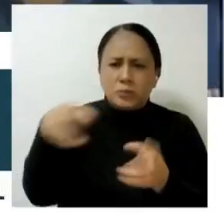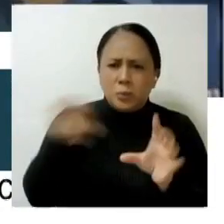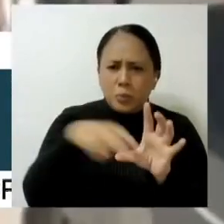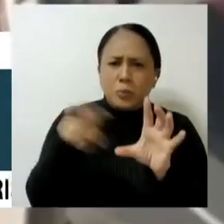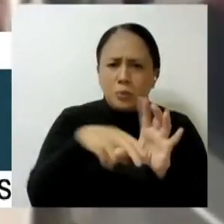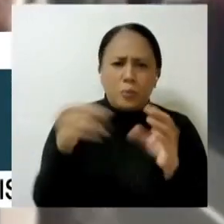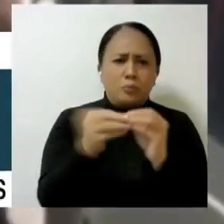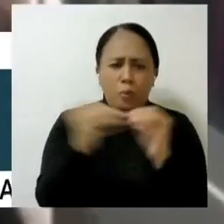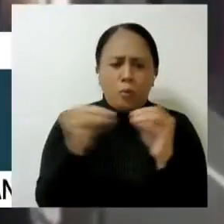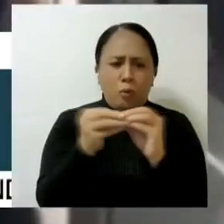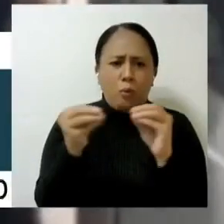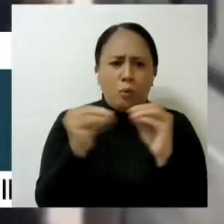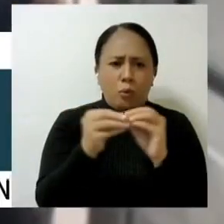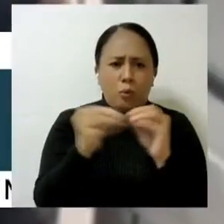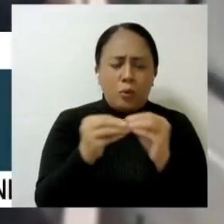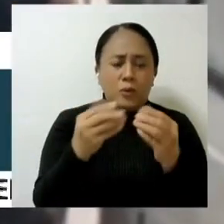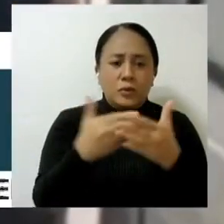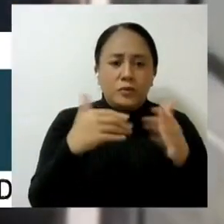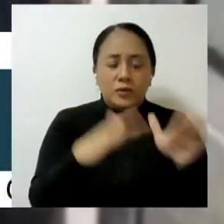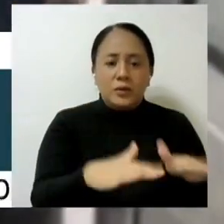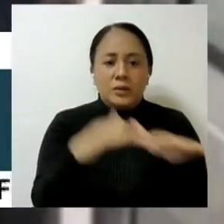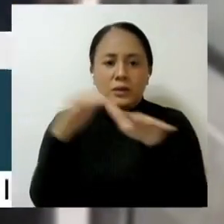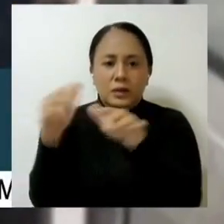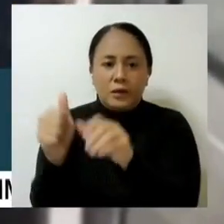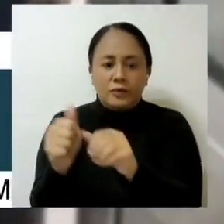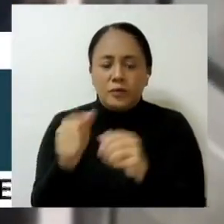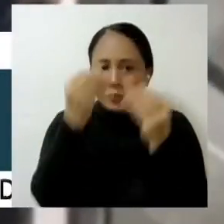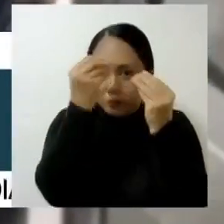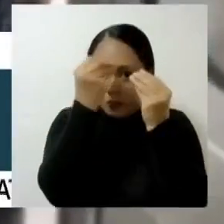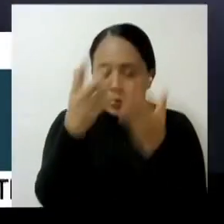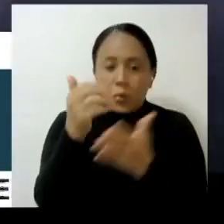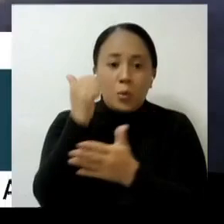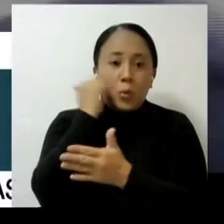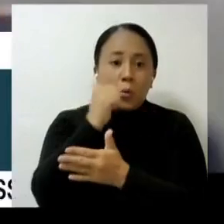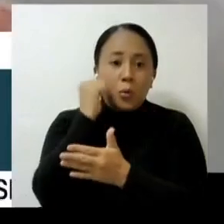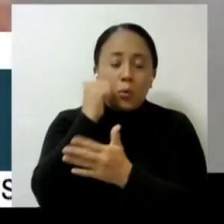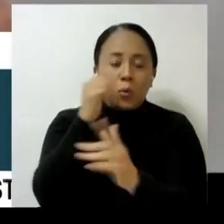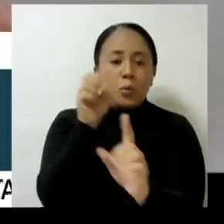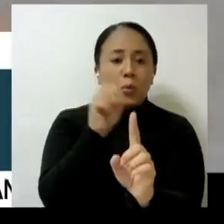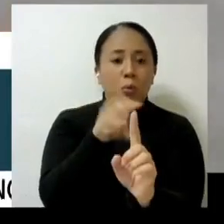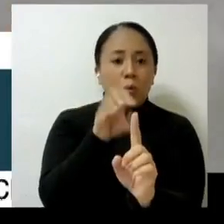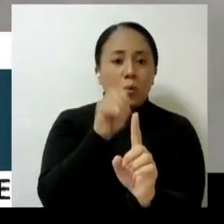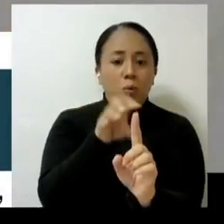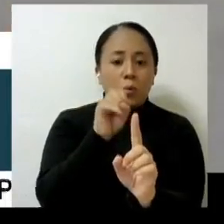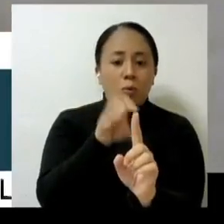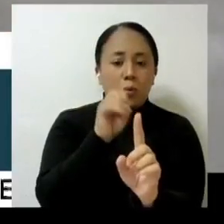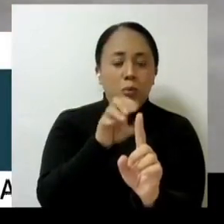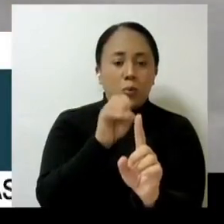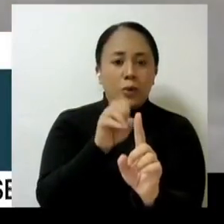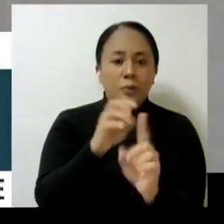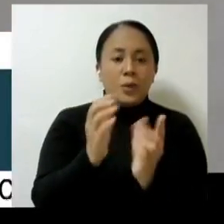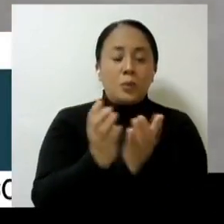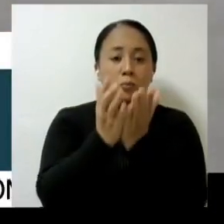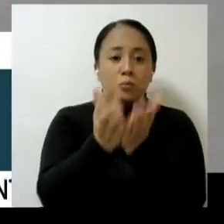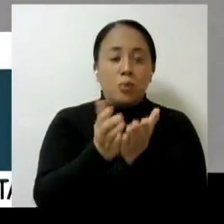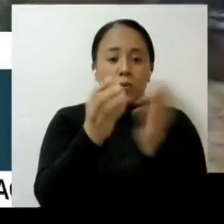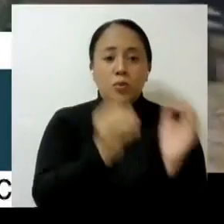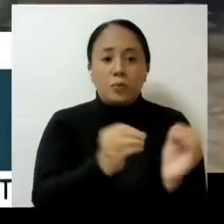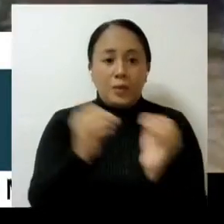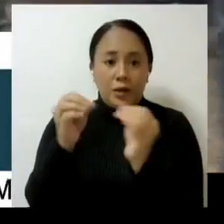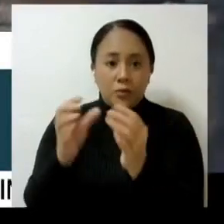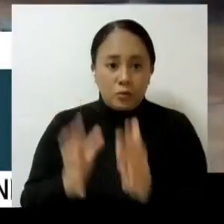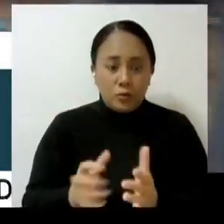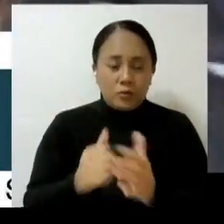umalis. May tagubilin po tayo at palagi nating binibrief yung mga boat operators at mga may-ari